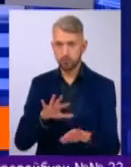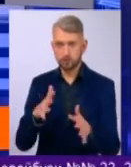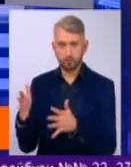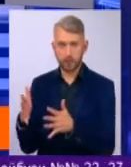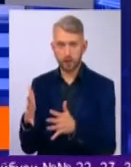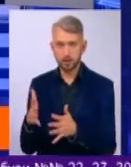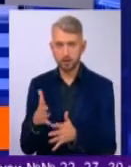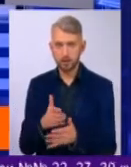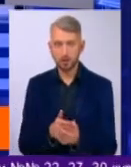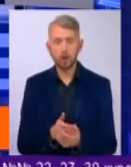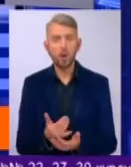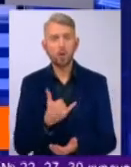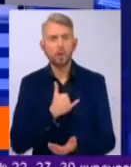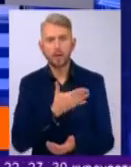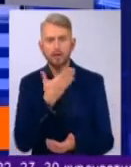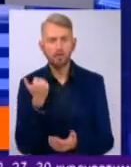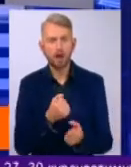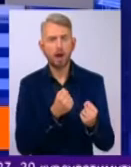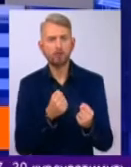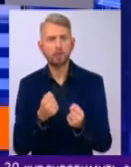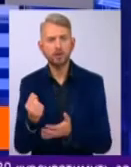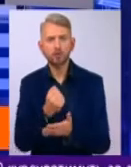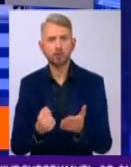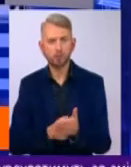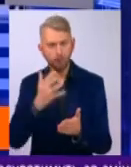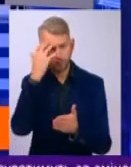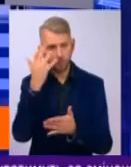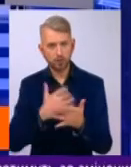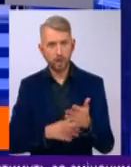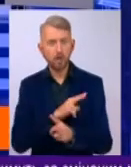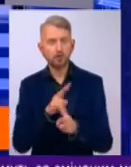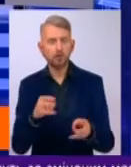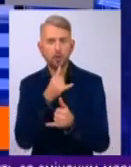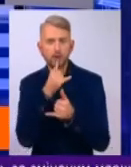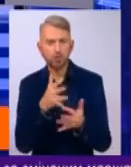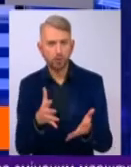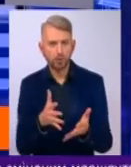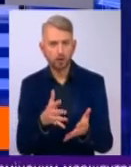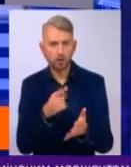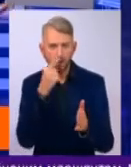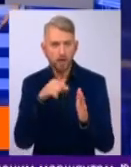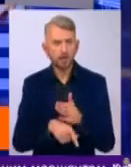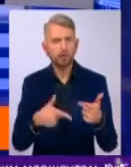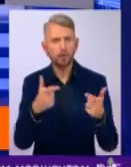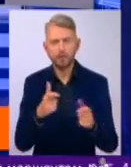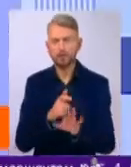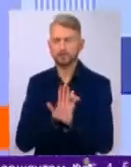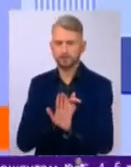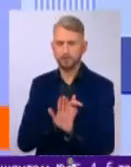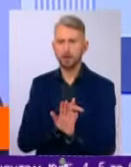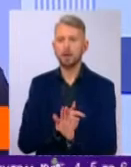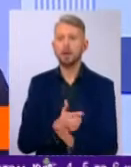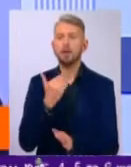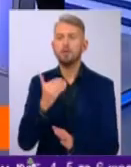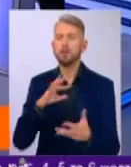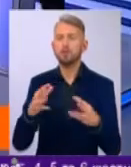У нас вже відбувається. Немає автоматичної зброї в чорному білу. Тобто ніхто не може завести в готель. Так. Пане Володимир, будь ласка,